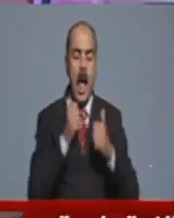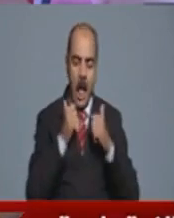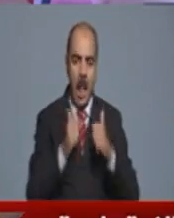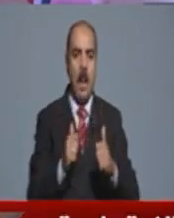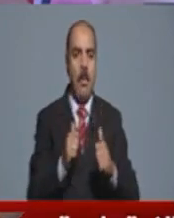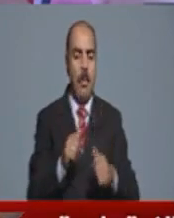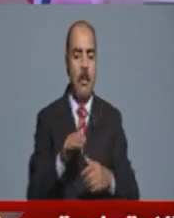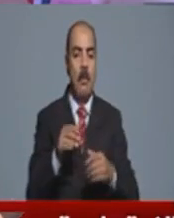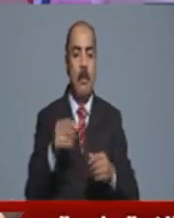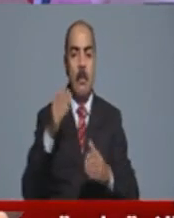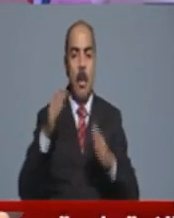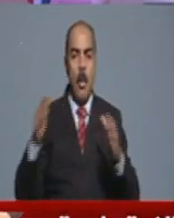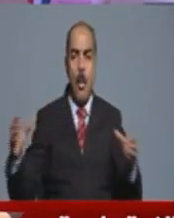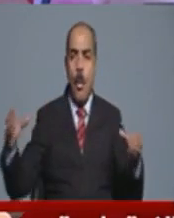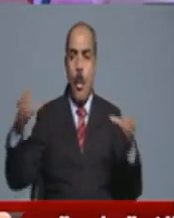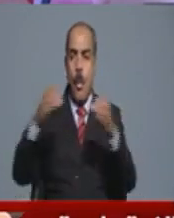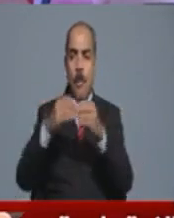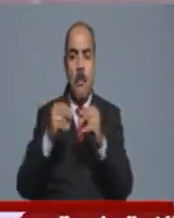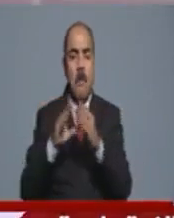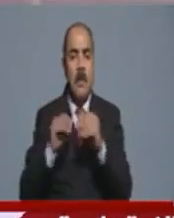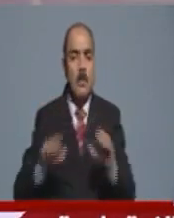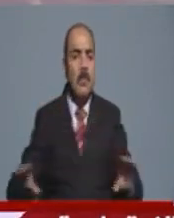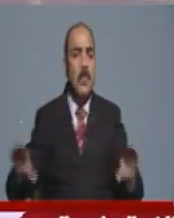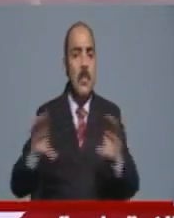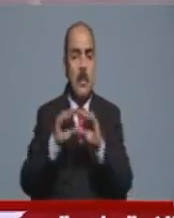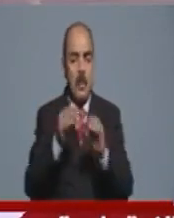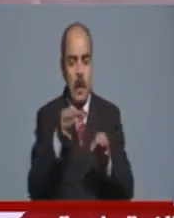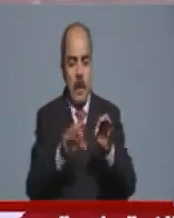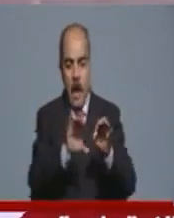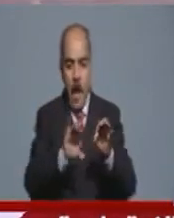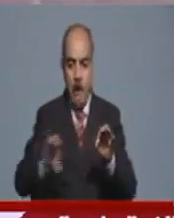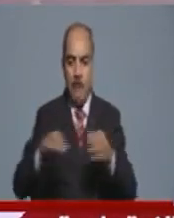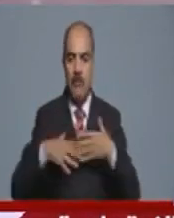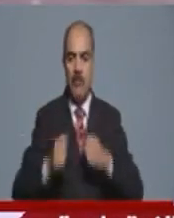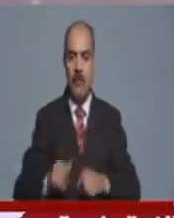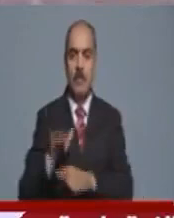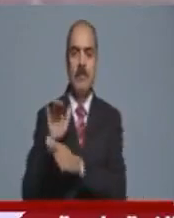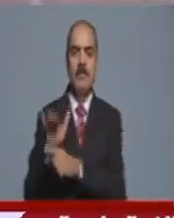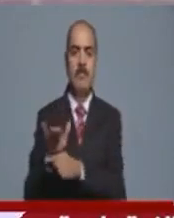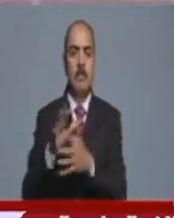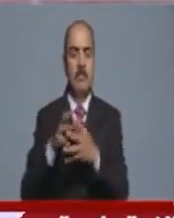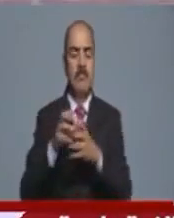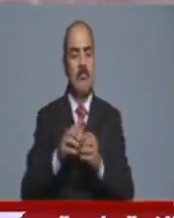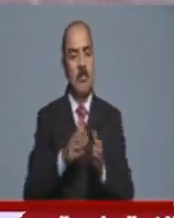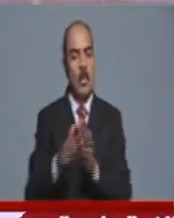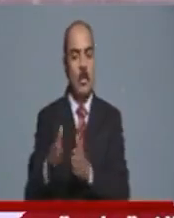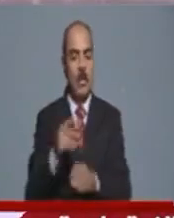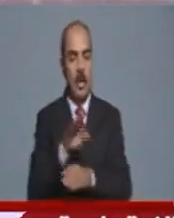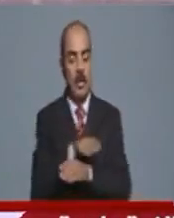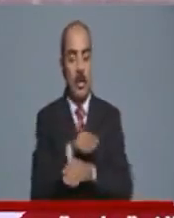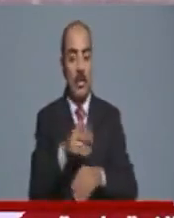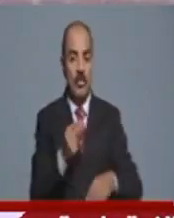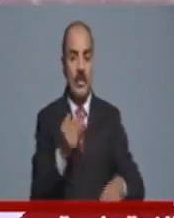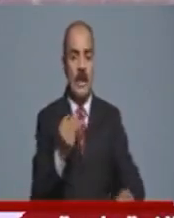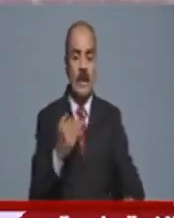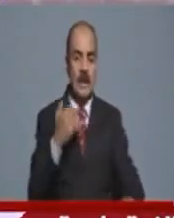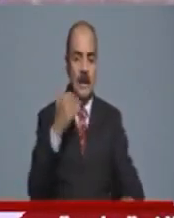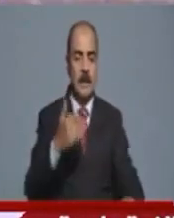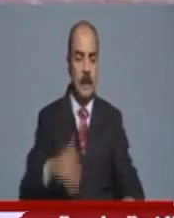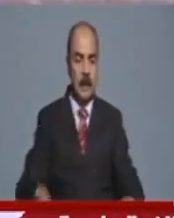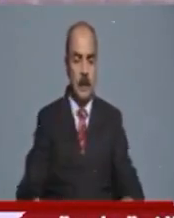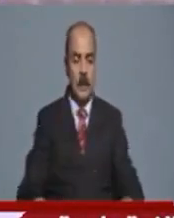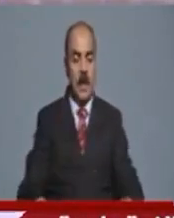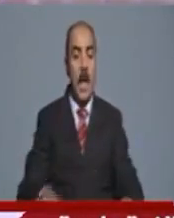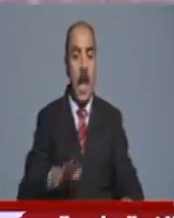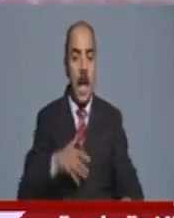المحلي اكتر من عندنا، ودي ده هدف استراتيجي الدوله المصريه حطاه في خطه 2030. عشان اوصل